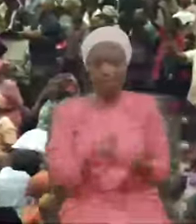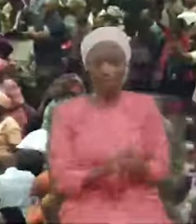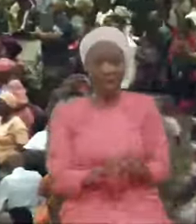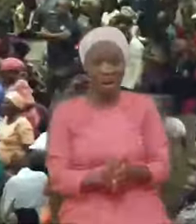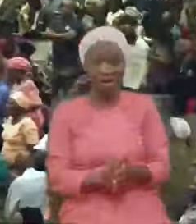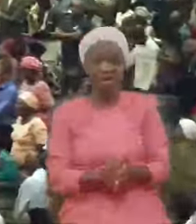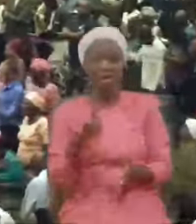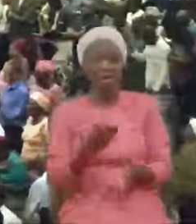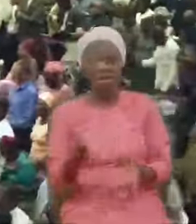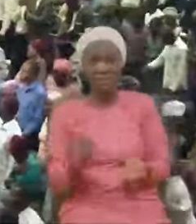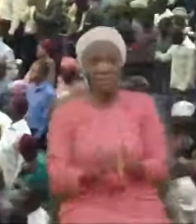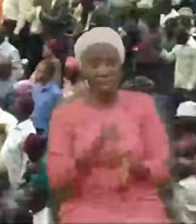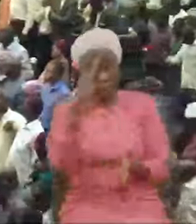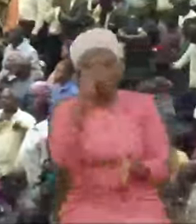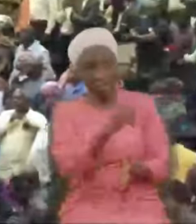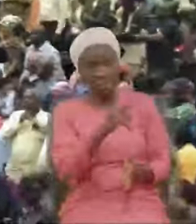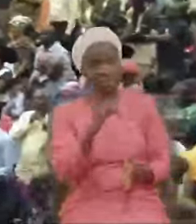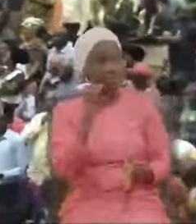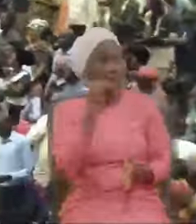dit arrivera,